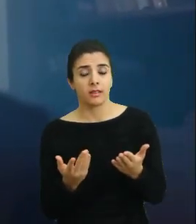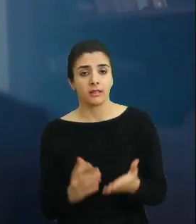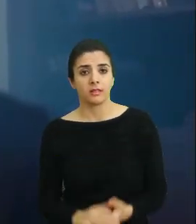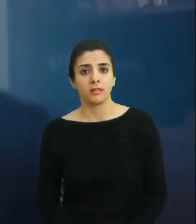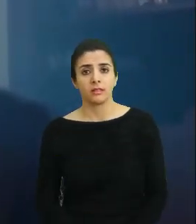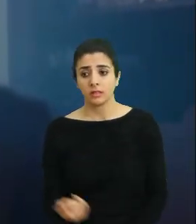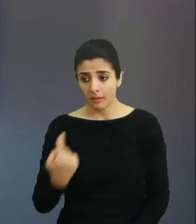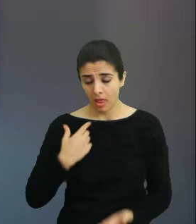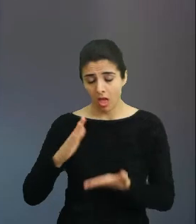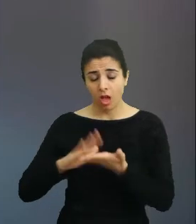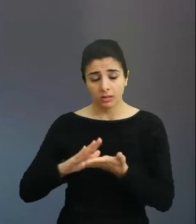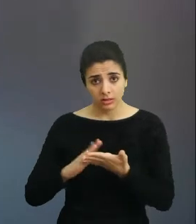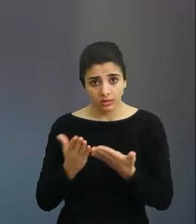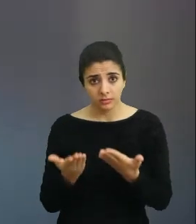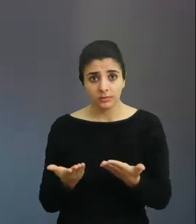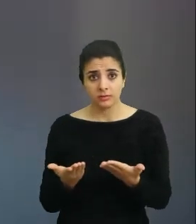Sen benim arkadaşımsın.